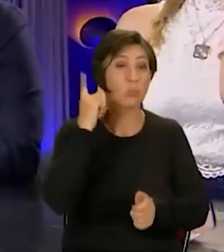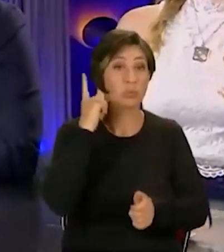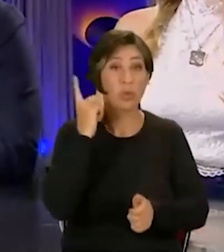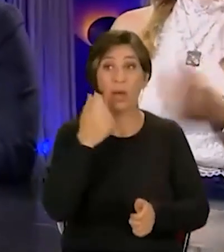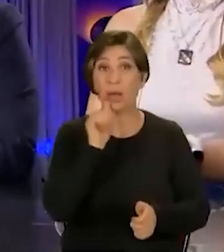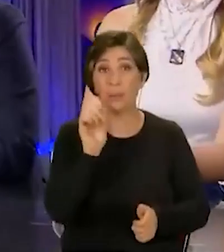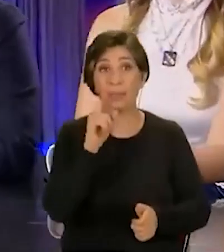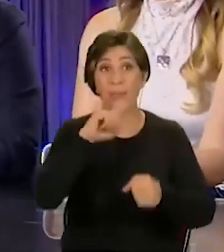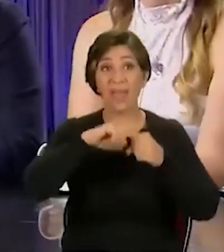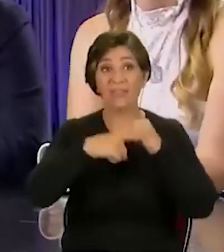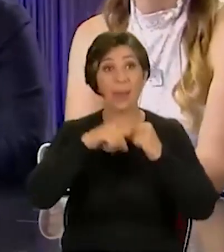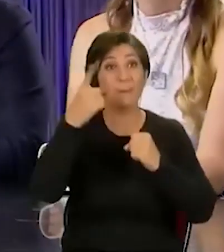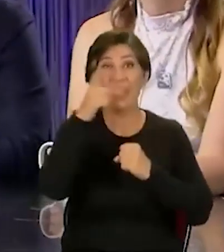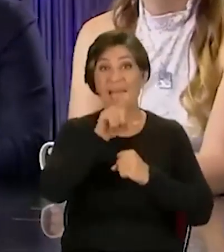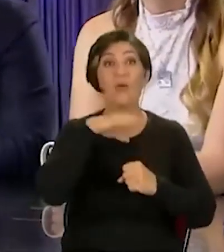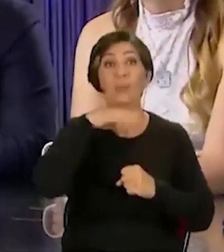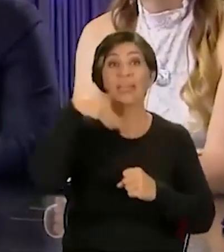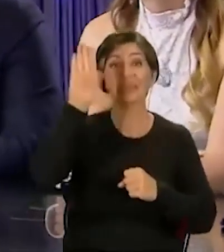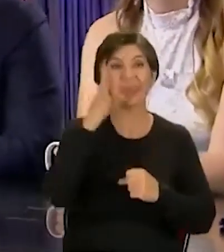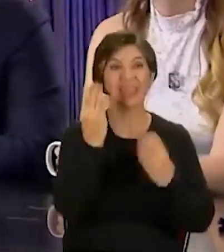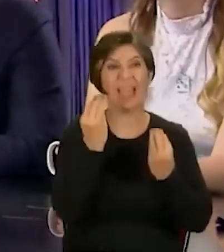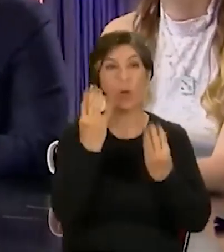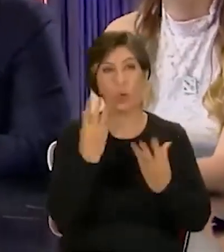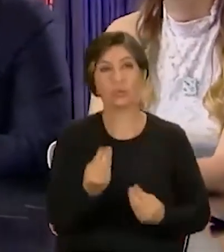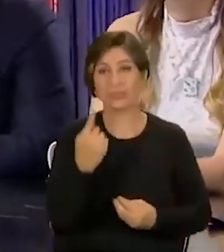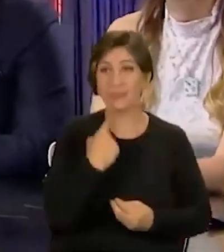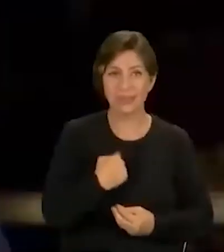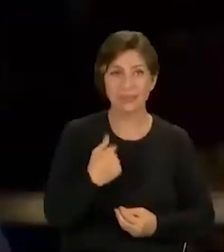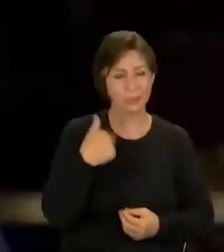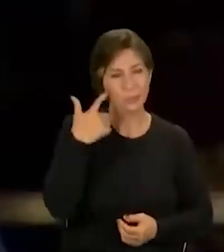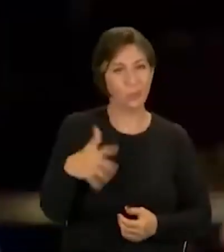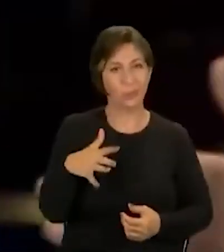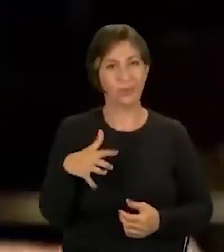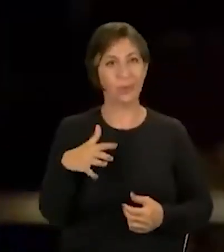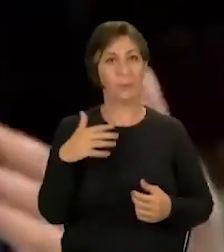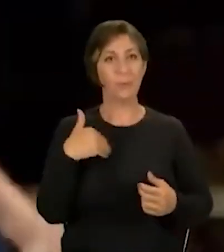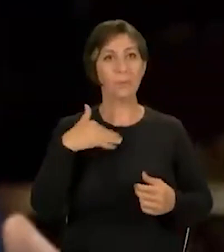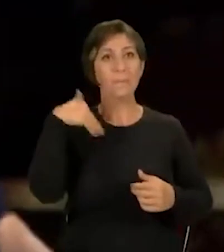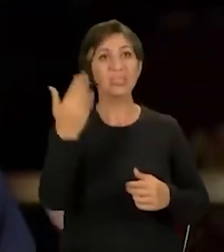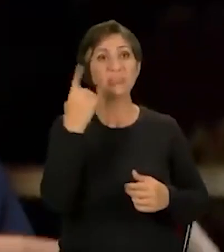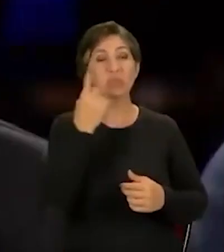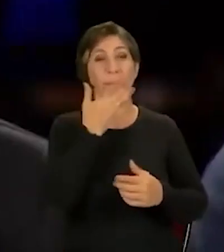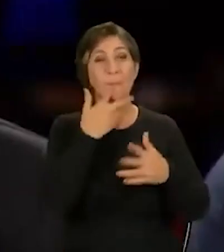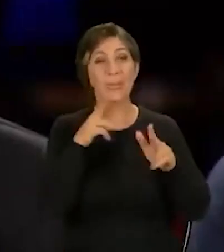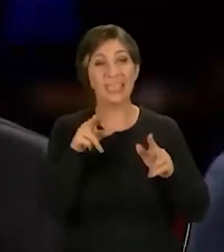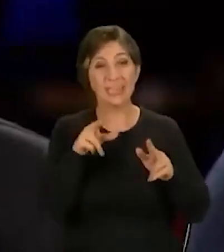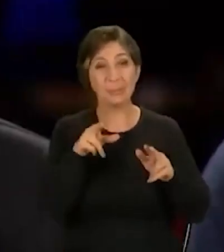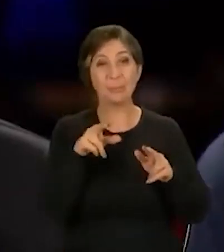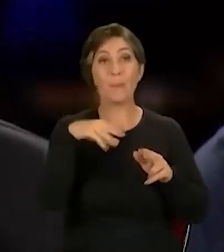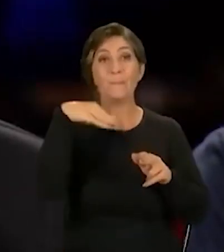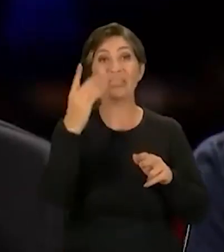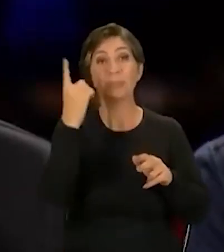adam, abi dedi, bir hafta ya da bir ay yurt dışına gitmen iyi olmaz mı dedi bana. Çünkü ben onu başka bir şeye benzettim.